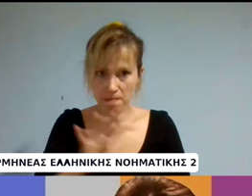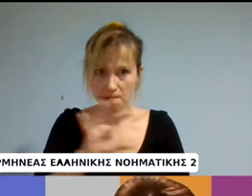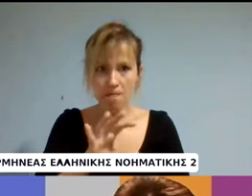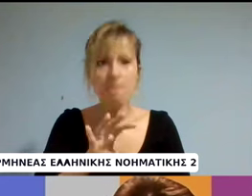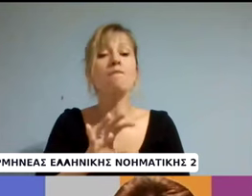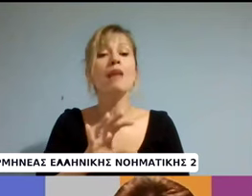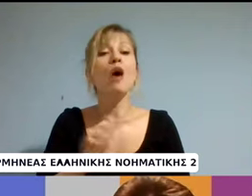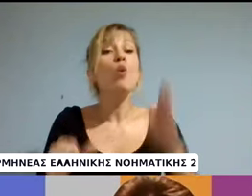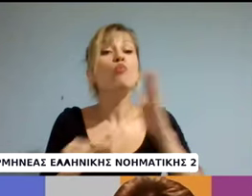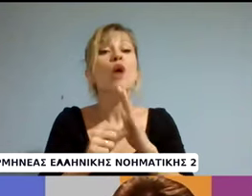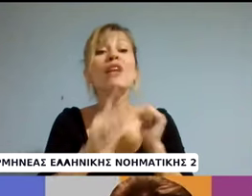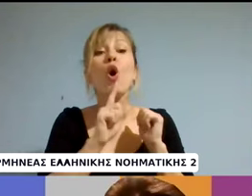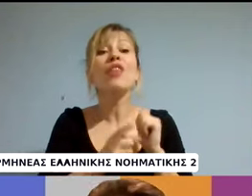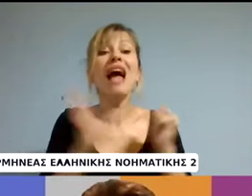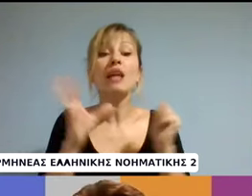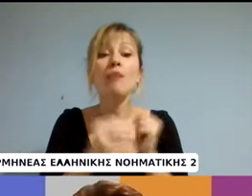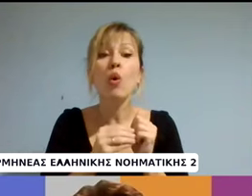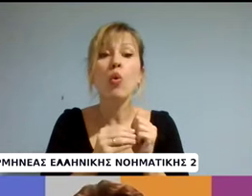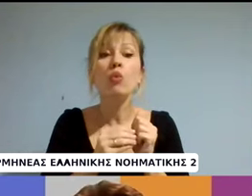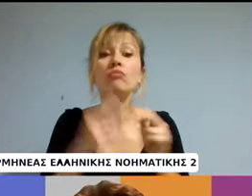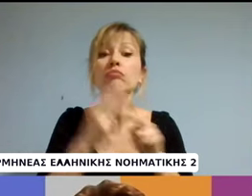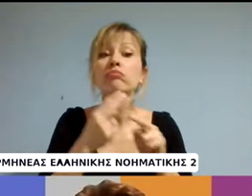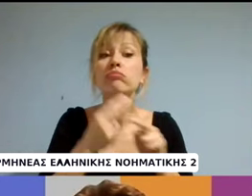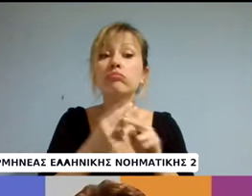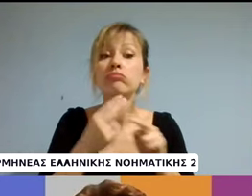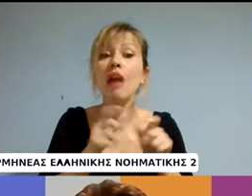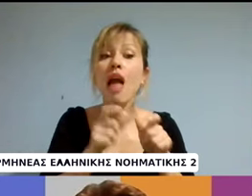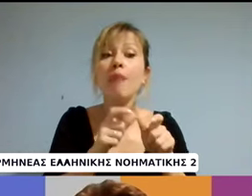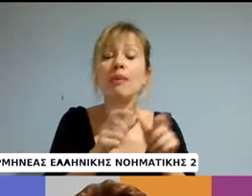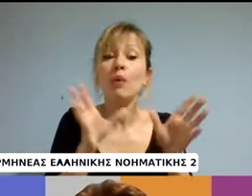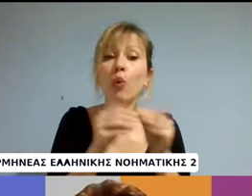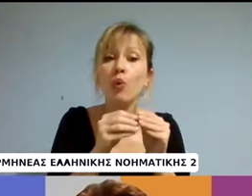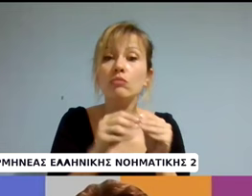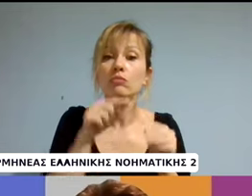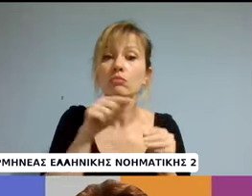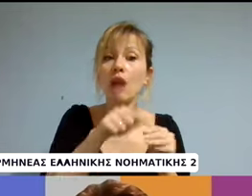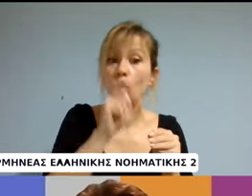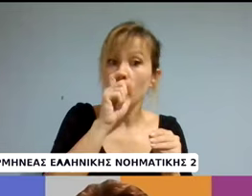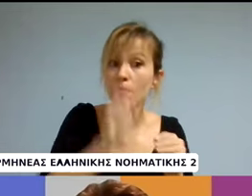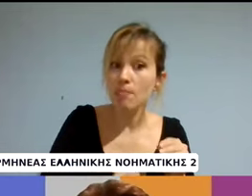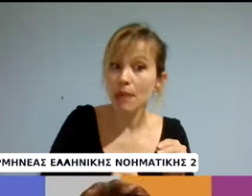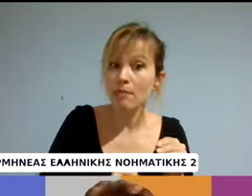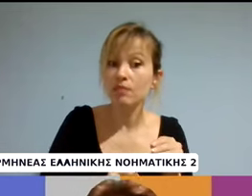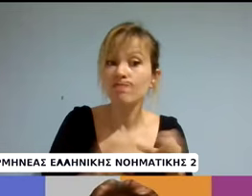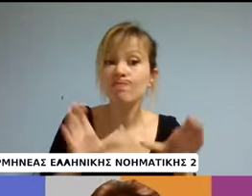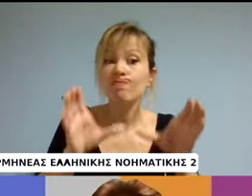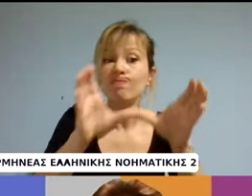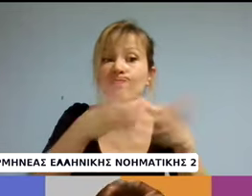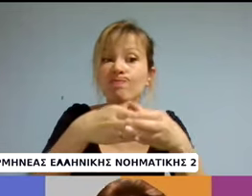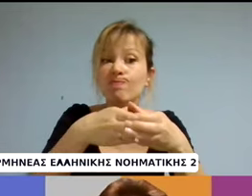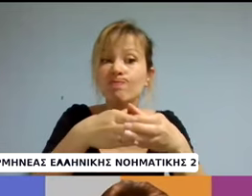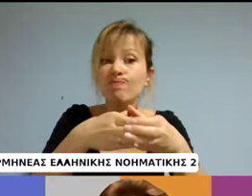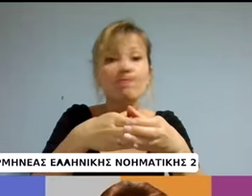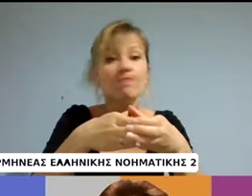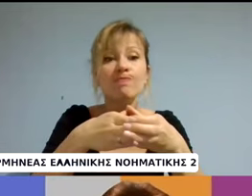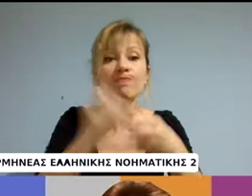προεδρικό διάταγμα. Οπότε ουσιαστικά είναι θέμα lobbying, αν καταλαβαίνω καλά. Που σημαίνει ότι θέλουμε ισχυρό λόμπι, που δεν έχουμε προς το παρόν, αλλά στο